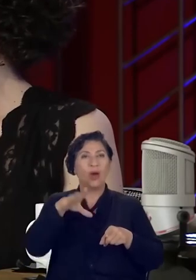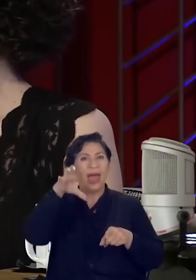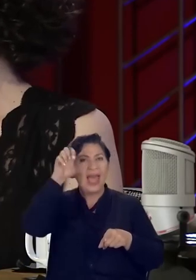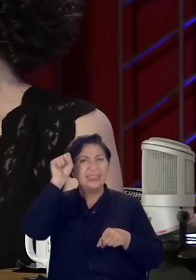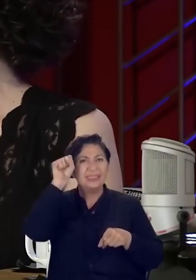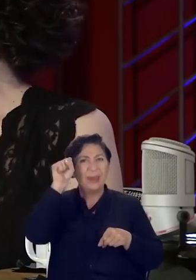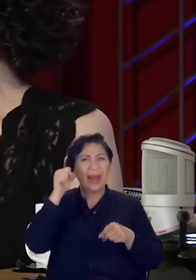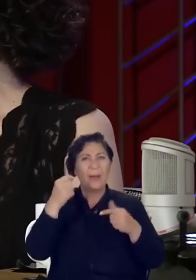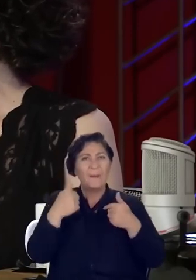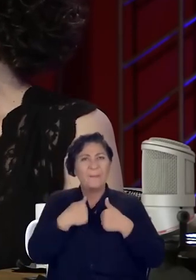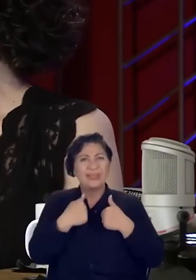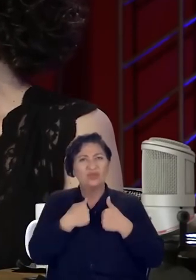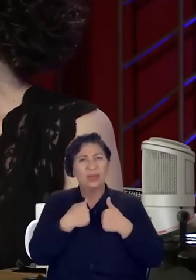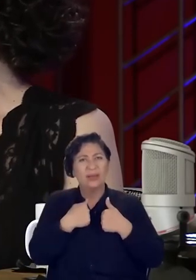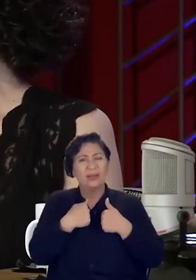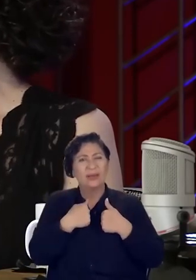ezber bence